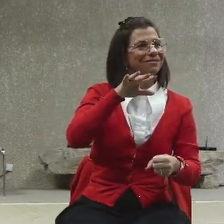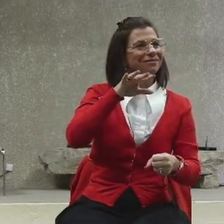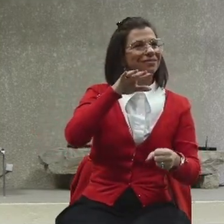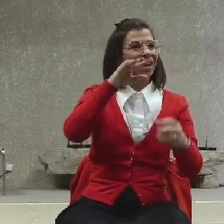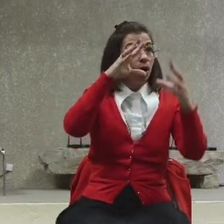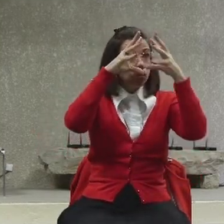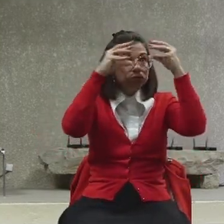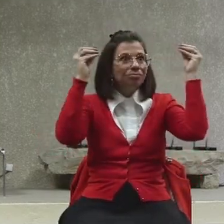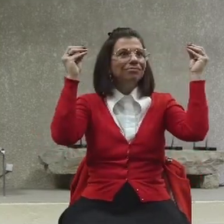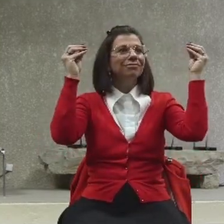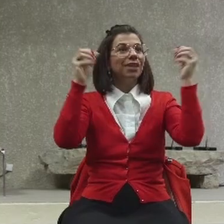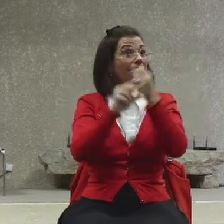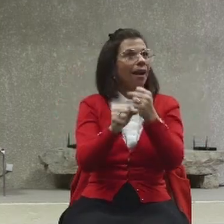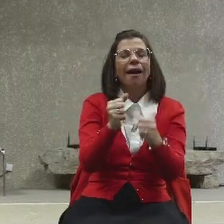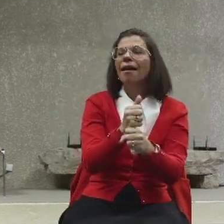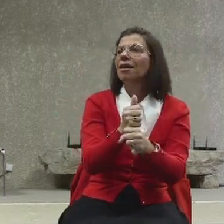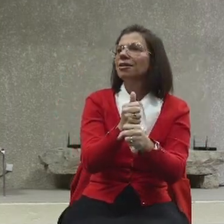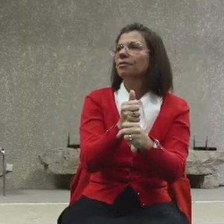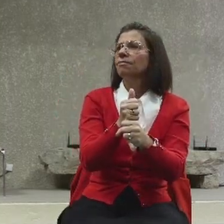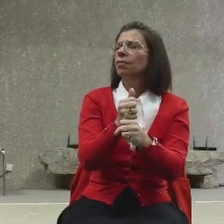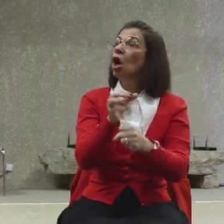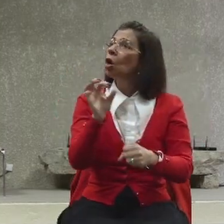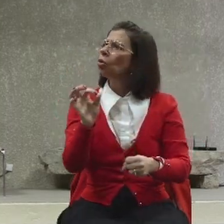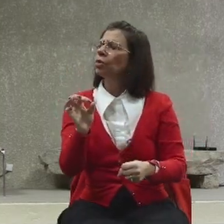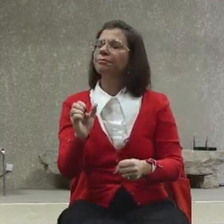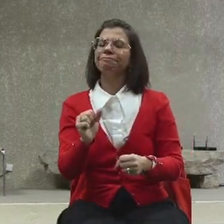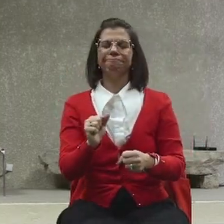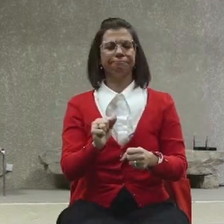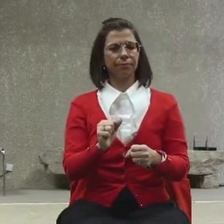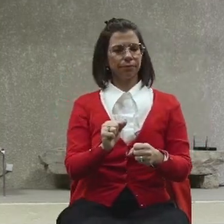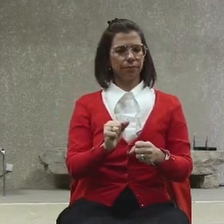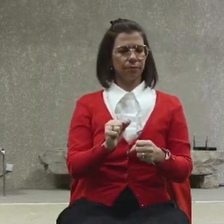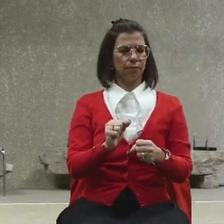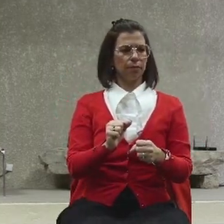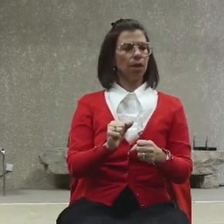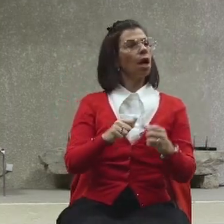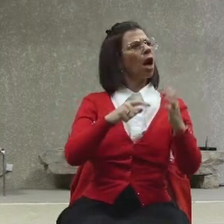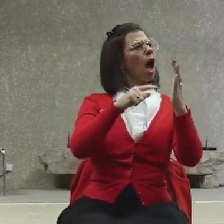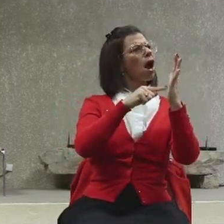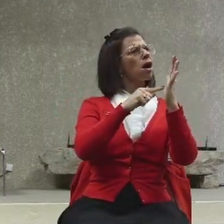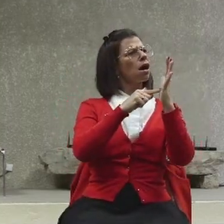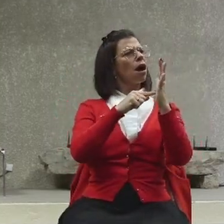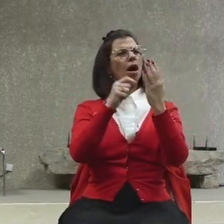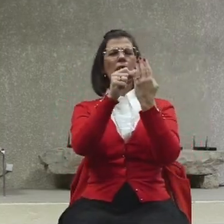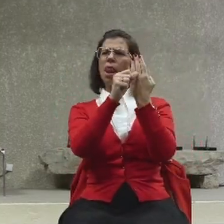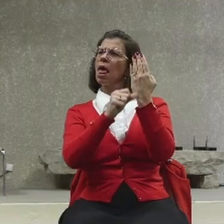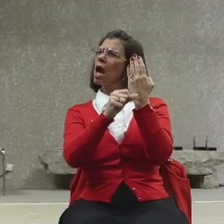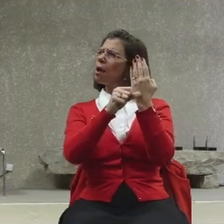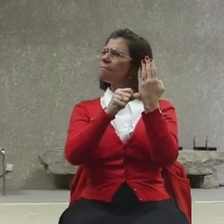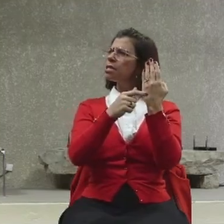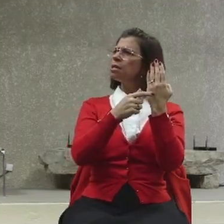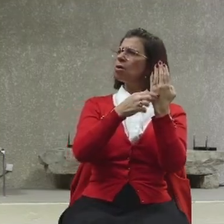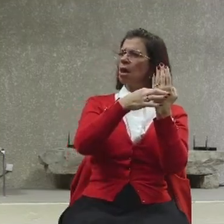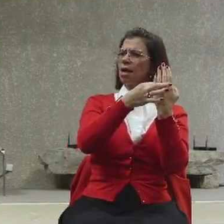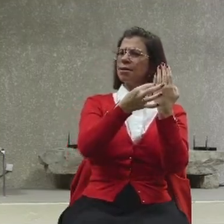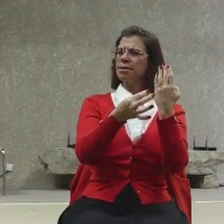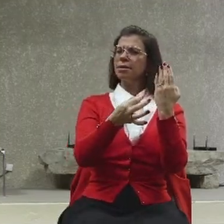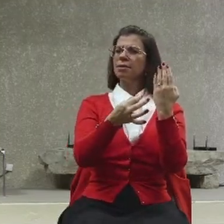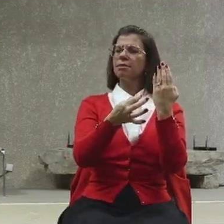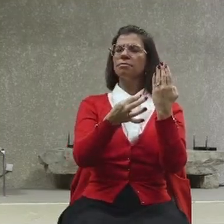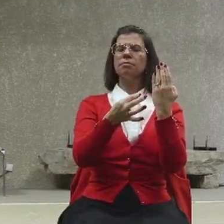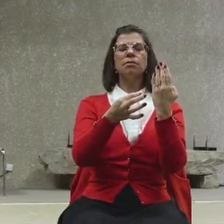de qualité supérieure, dans cette vie puissante, dans la vie de résurrection. Mais j'aimerais qu'on puisse aller un petit